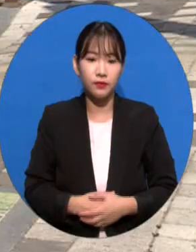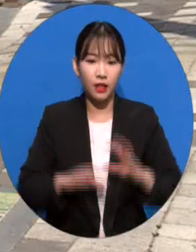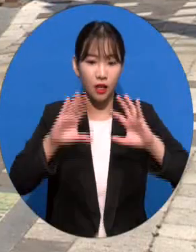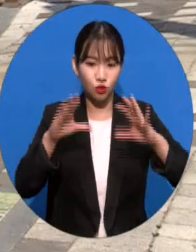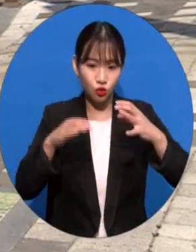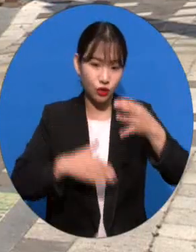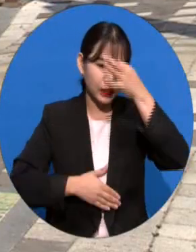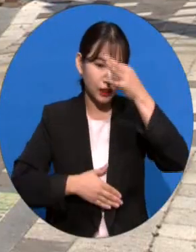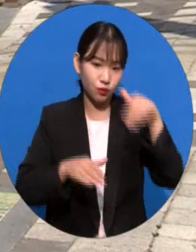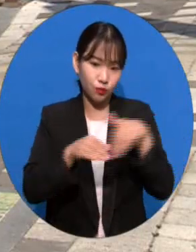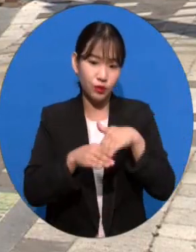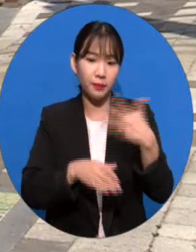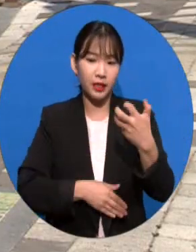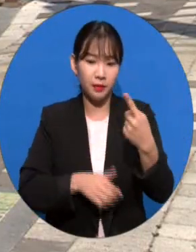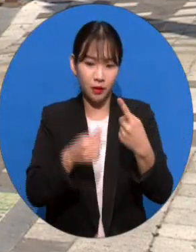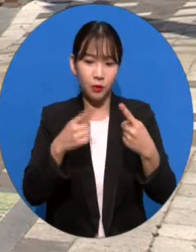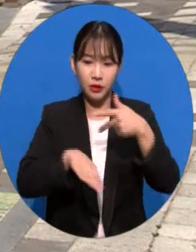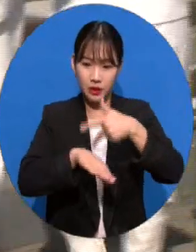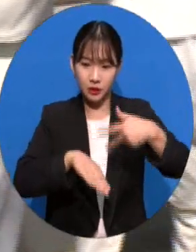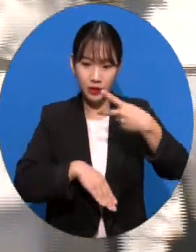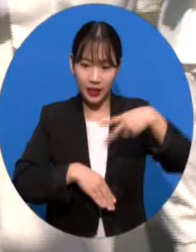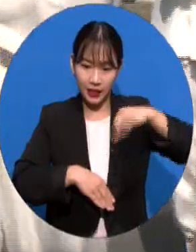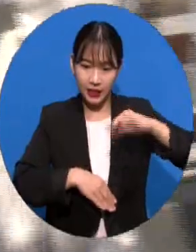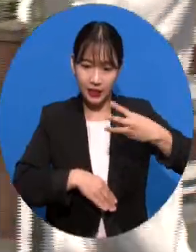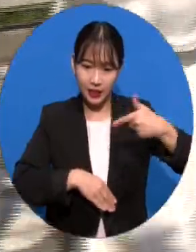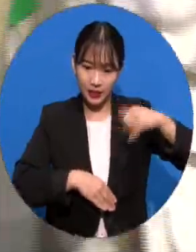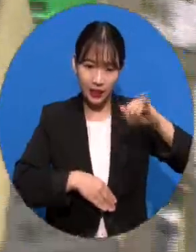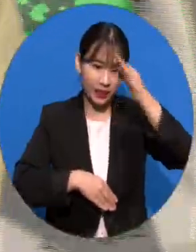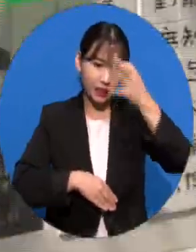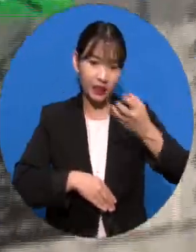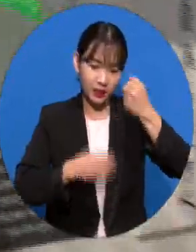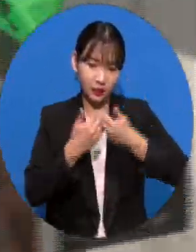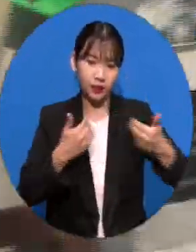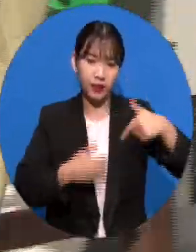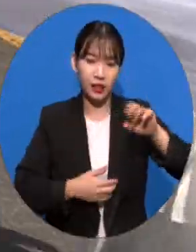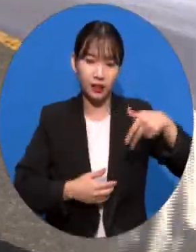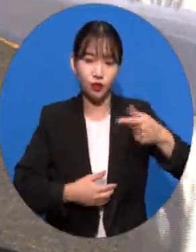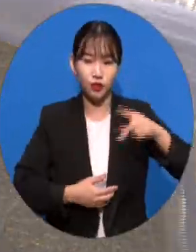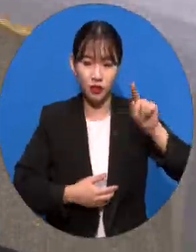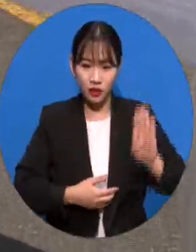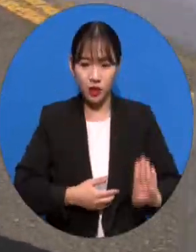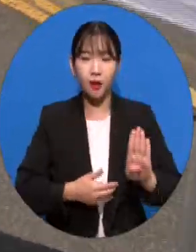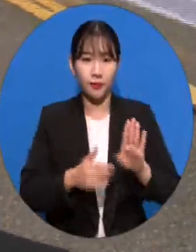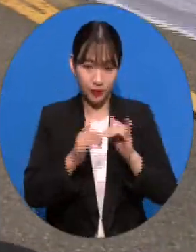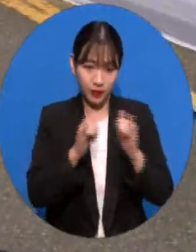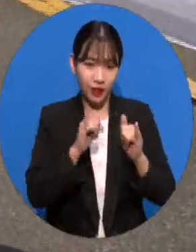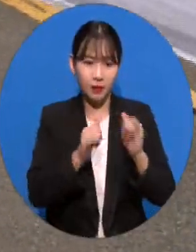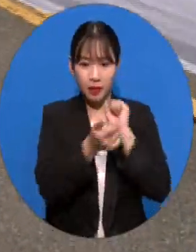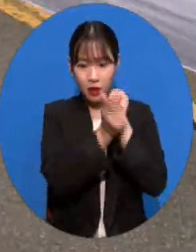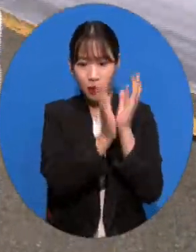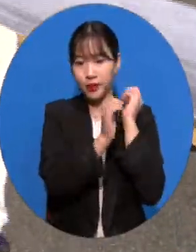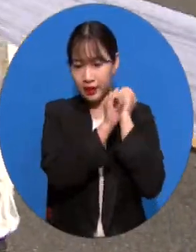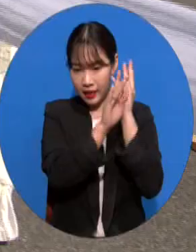국가 무형문화재 제81호 진도 다시렉이 기능 보유자인 고 강준섭 명인이 꽃상여를 타고 마지막